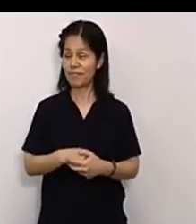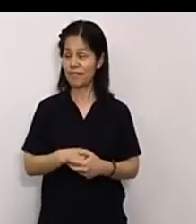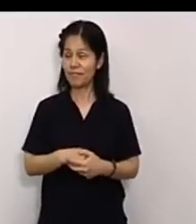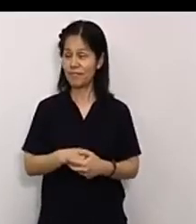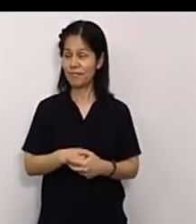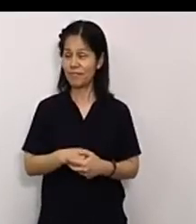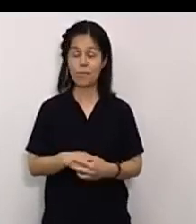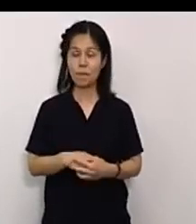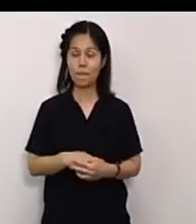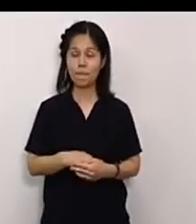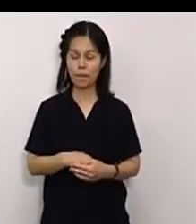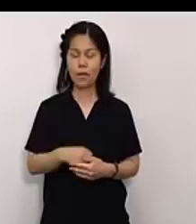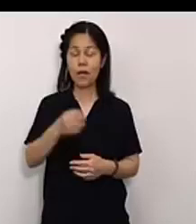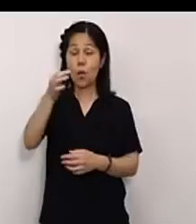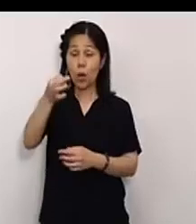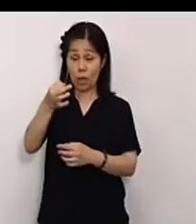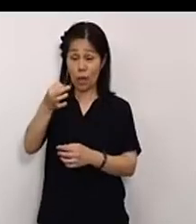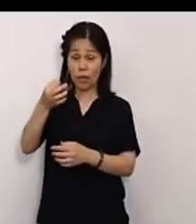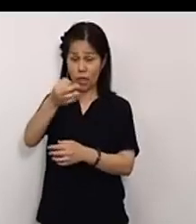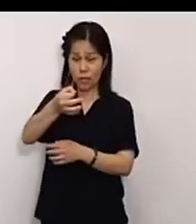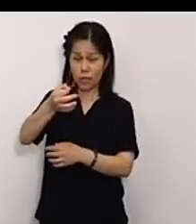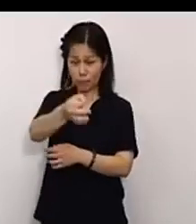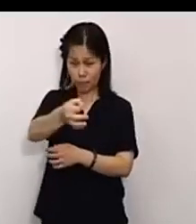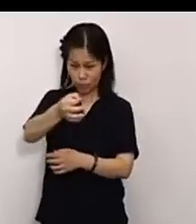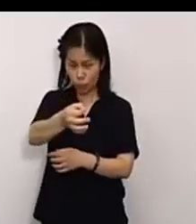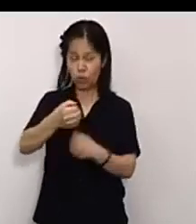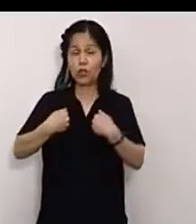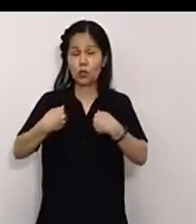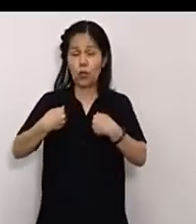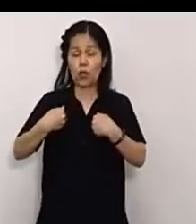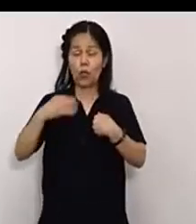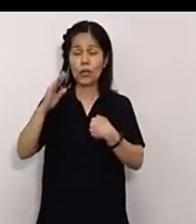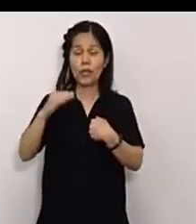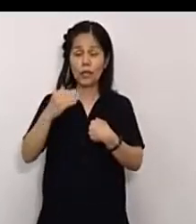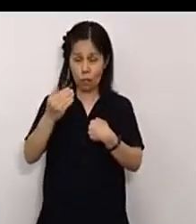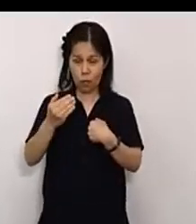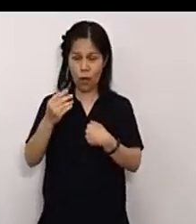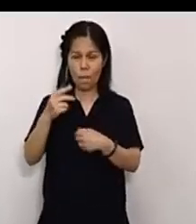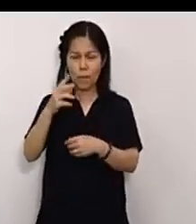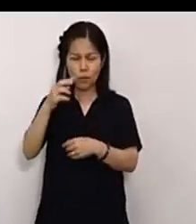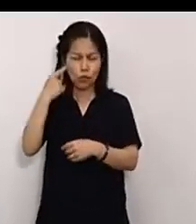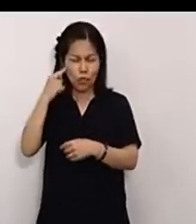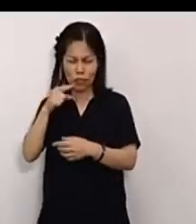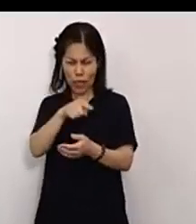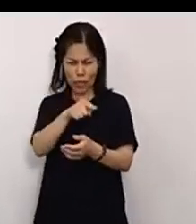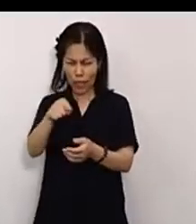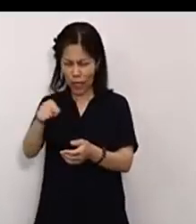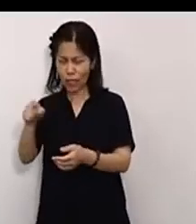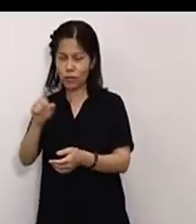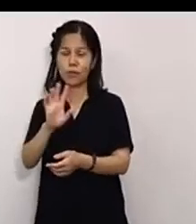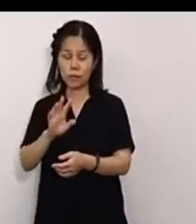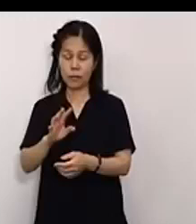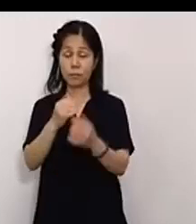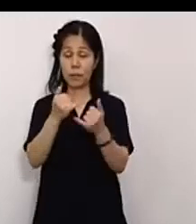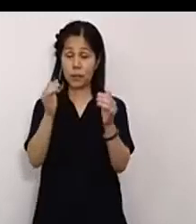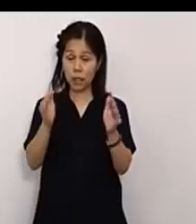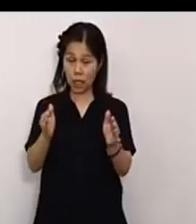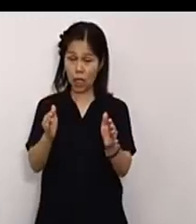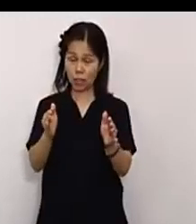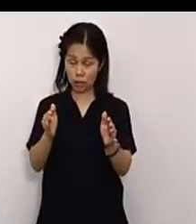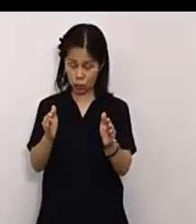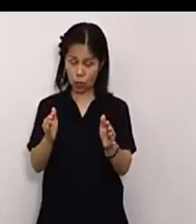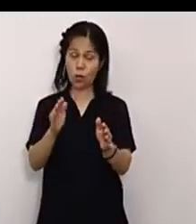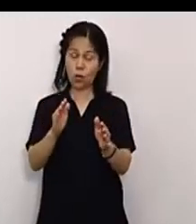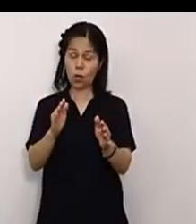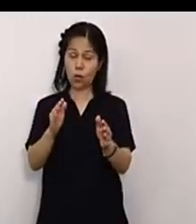はどんどん出さなきゃいけないけど、口は出さない、その民間の取り組みを側面から支援していくということ